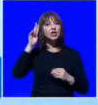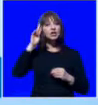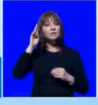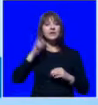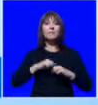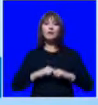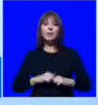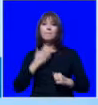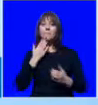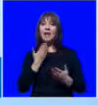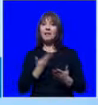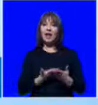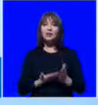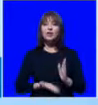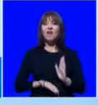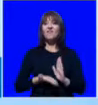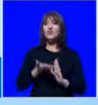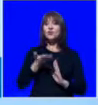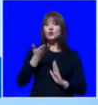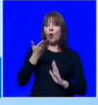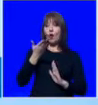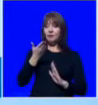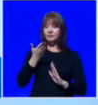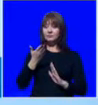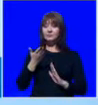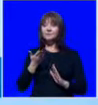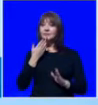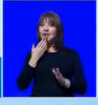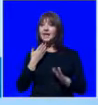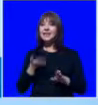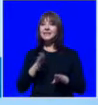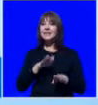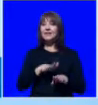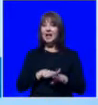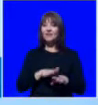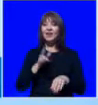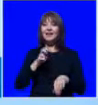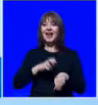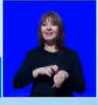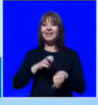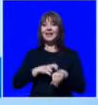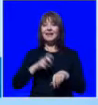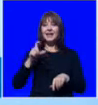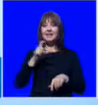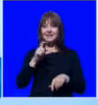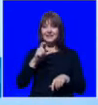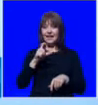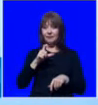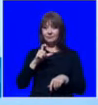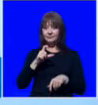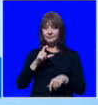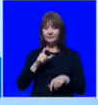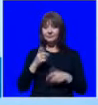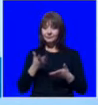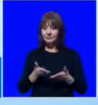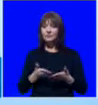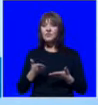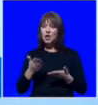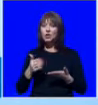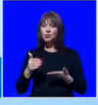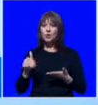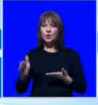напомням, предлагаше по-висока данъчна ставка по ДДС за всички и или по-висок корпоративен данък и така